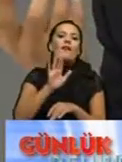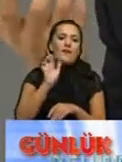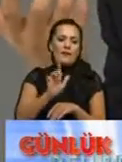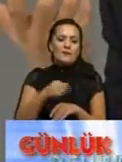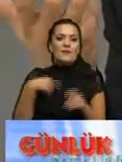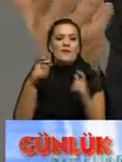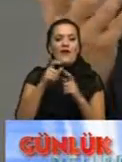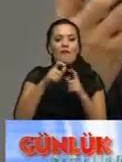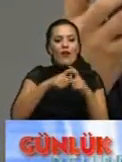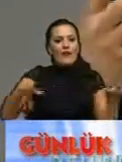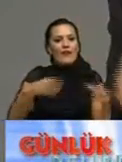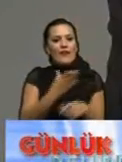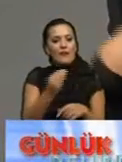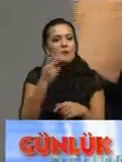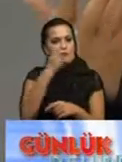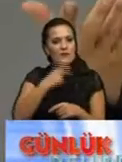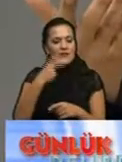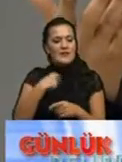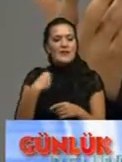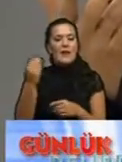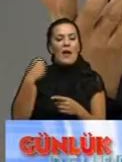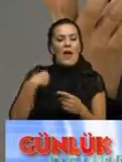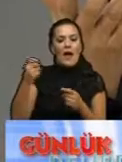müzikle beslenmek lazım.